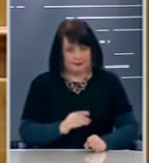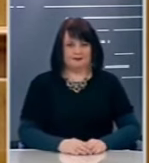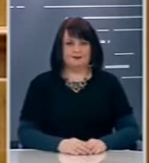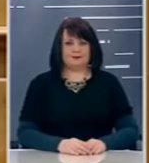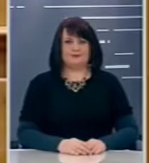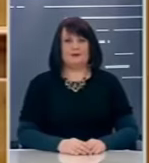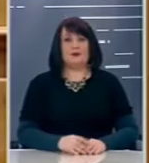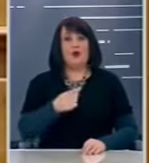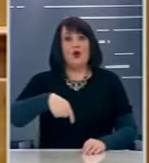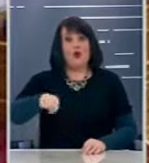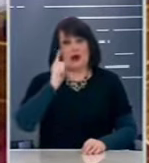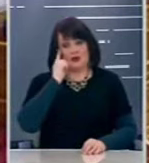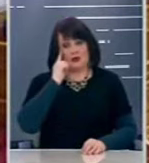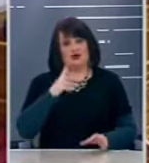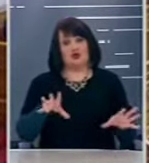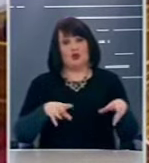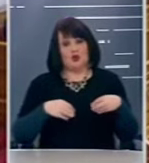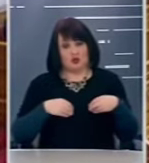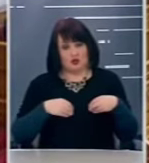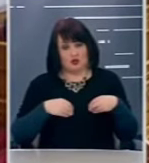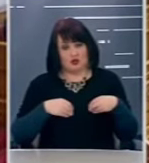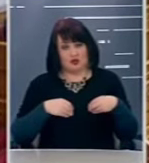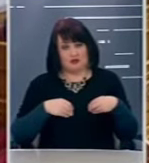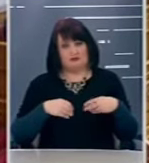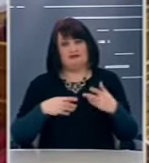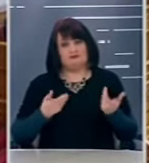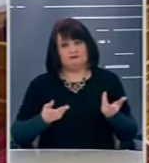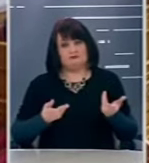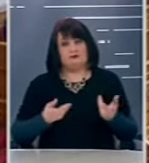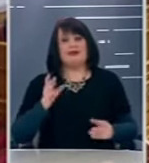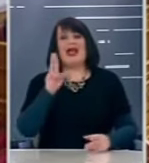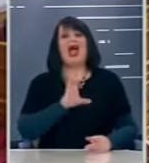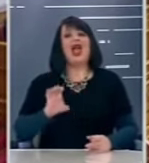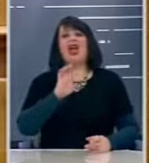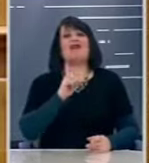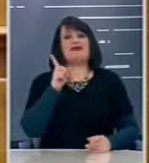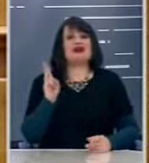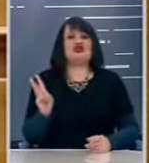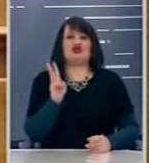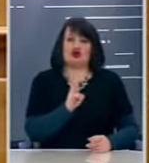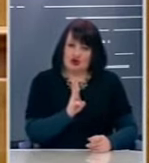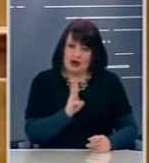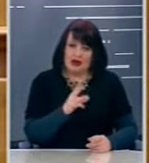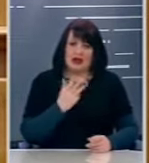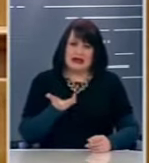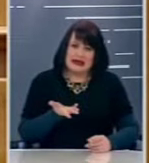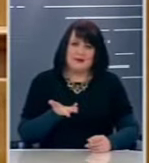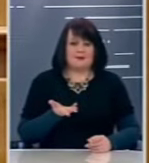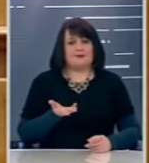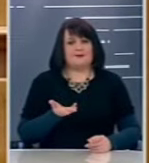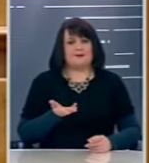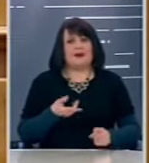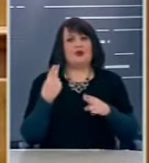πλέον παραδεκτό και παραδεκτό από όλους, τόσο από τους θεσμούς που συμμετέχουν στο ελληνικό πρόγραμμα, όσο όμως και από